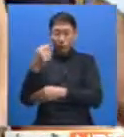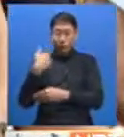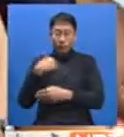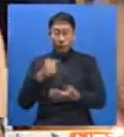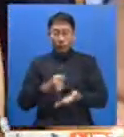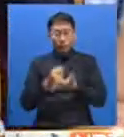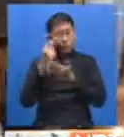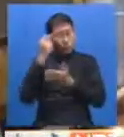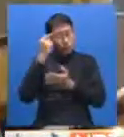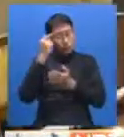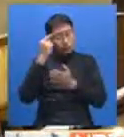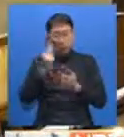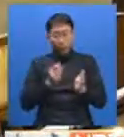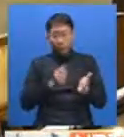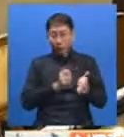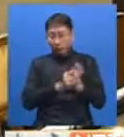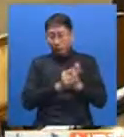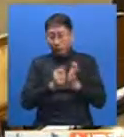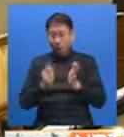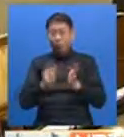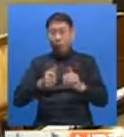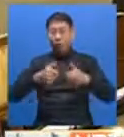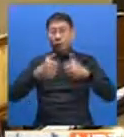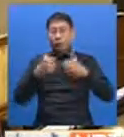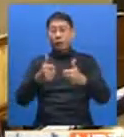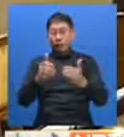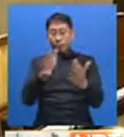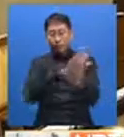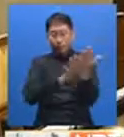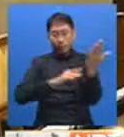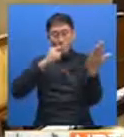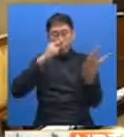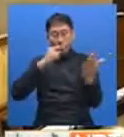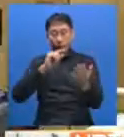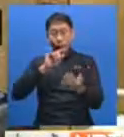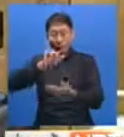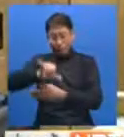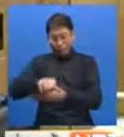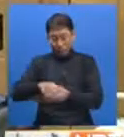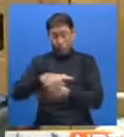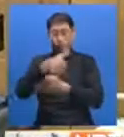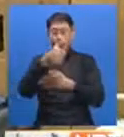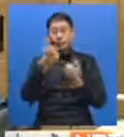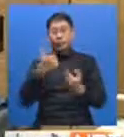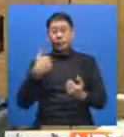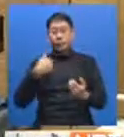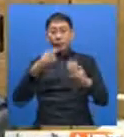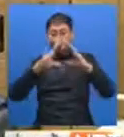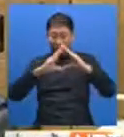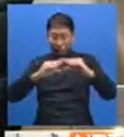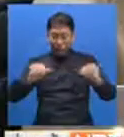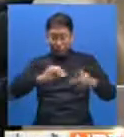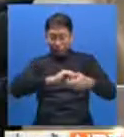ช่วยกันคิดหาทางออกแบบประเทศในอนาคตเพื่อให้ประเทศไทยกลับมาเป็นเมืองที่น่าอยู่และเกิดสันติสุข